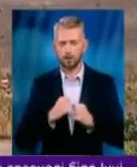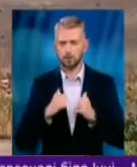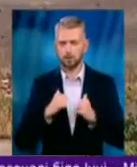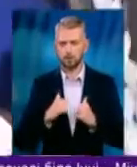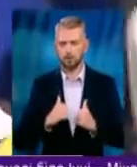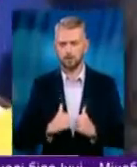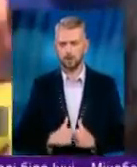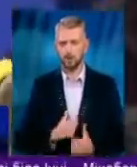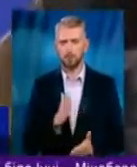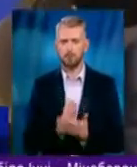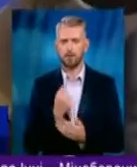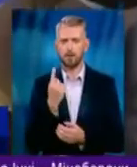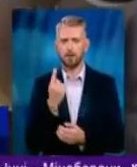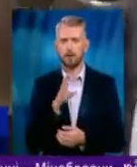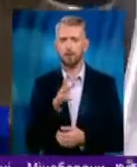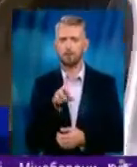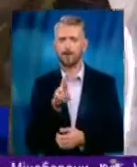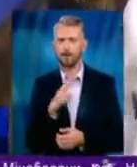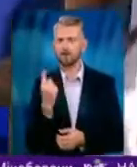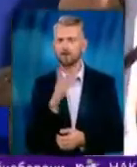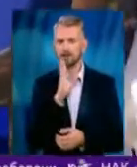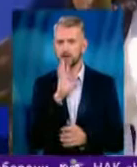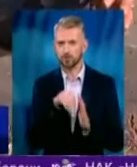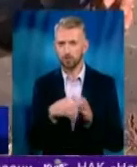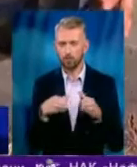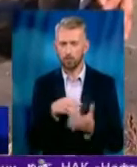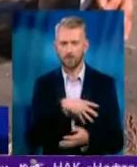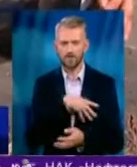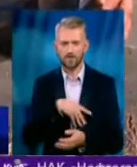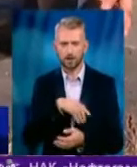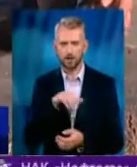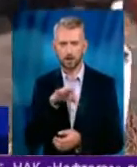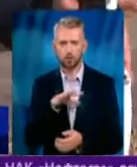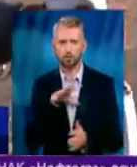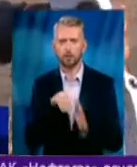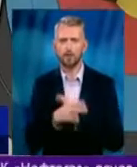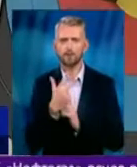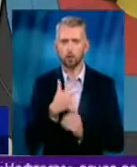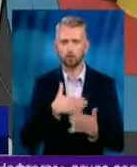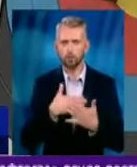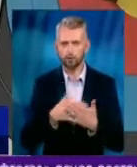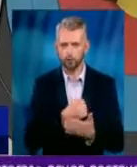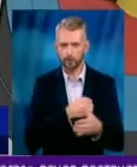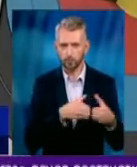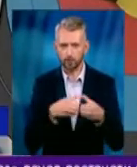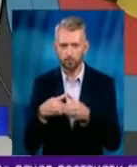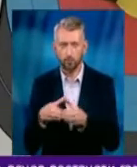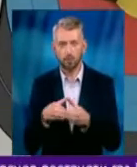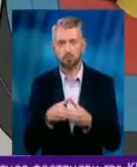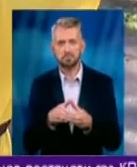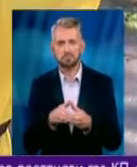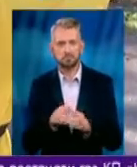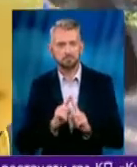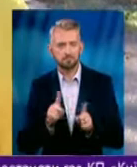емоціям. Майя – єдина дівчина у команді. Ветерана ТО була у трьох добровольчих військових формуваннях. Неочікувано для себе